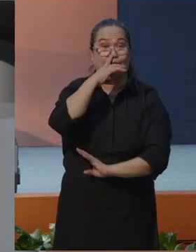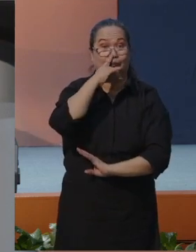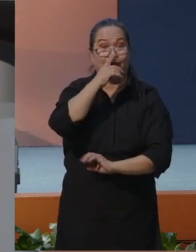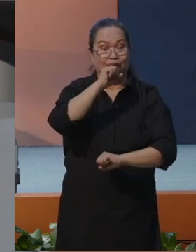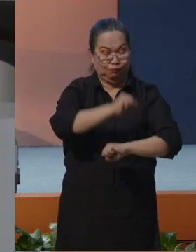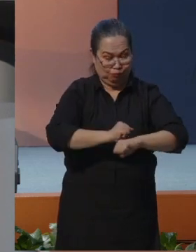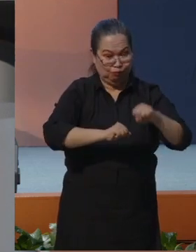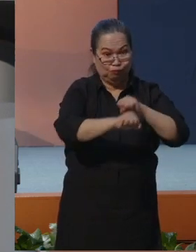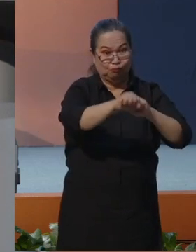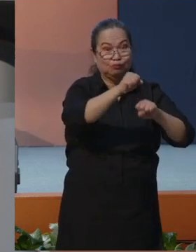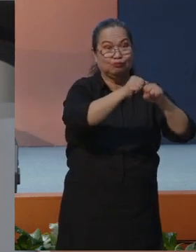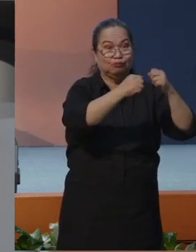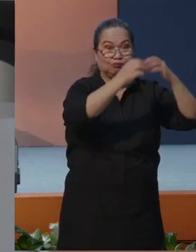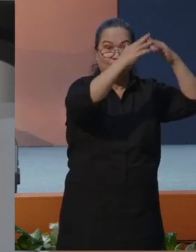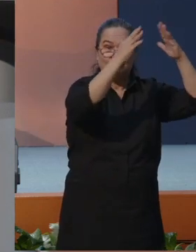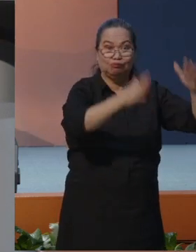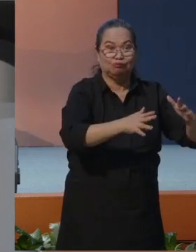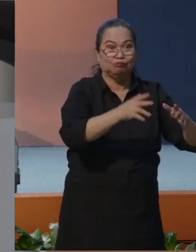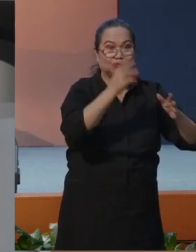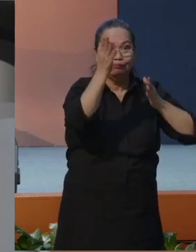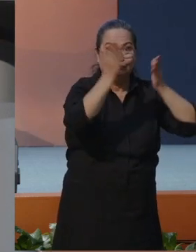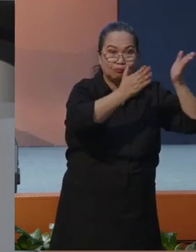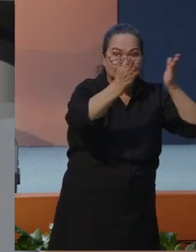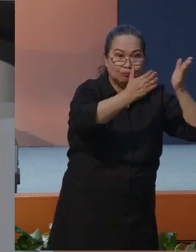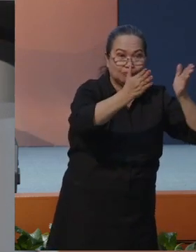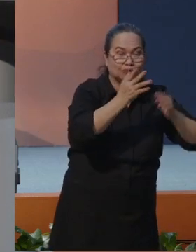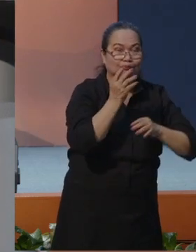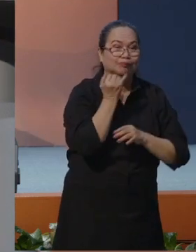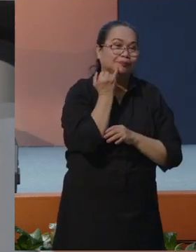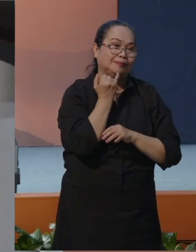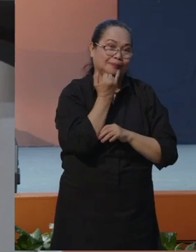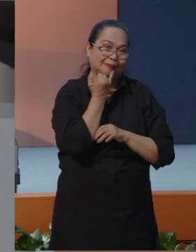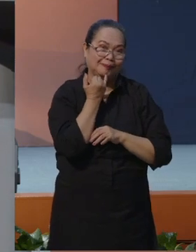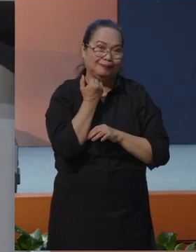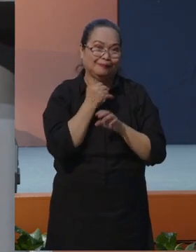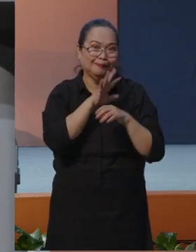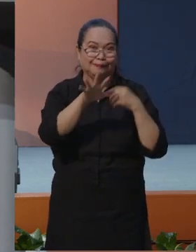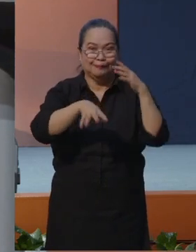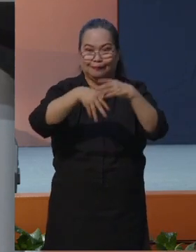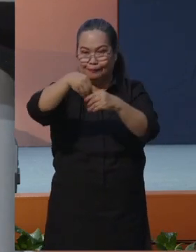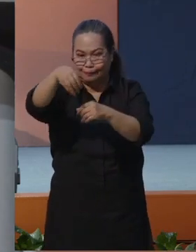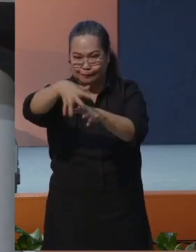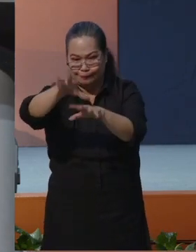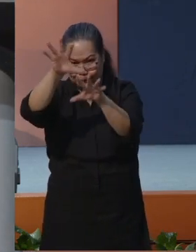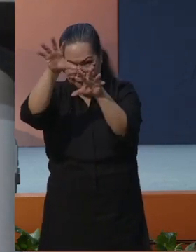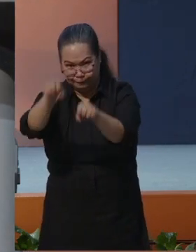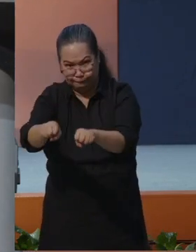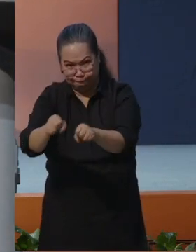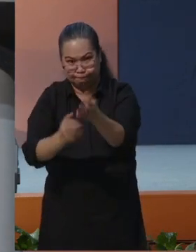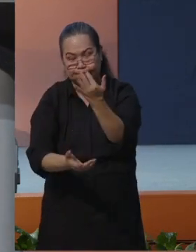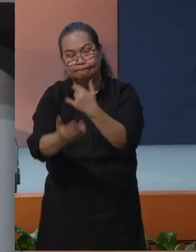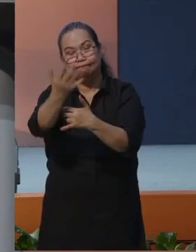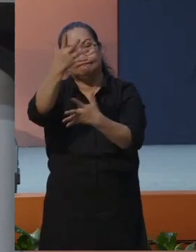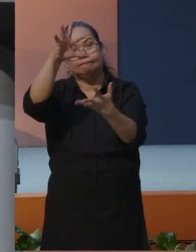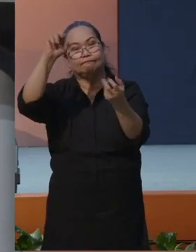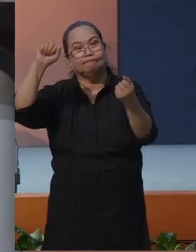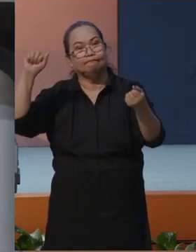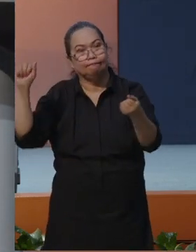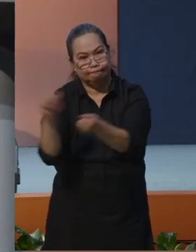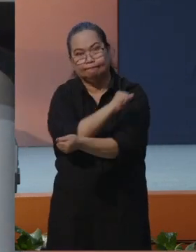Hazor. Pharaoh, king of Egypt, had gone up and captured Gezer and burned it with fire. Ay, sa